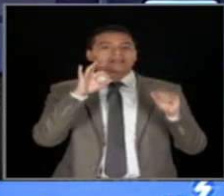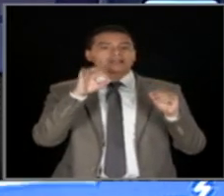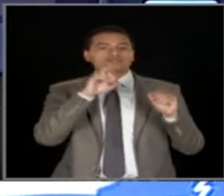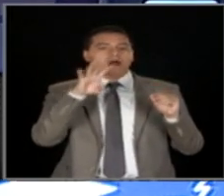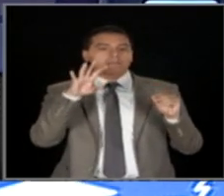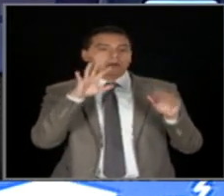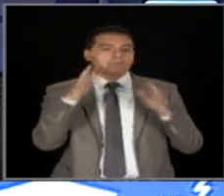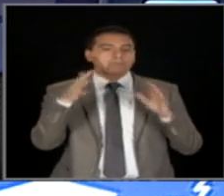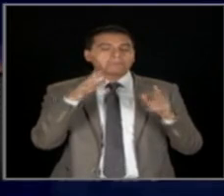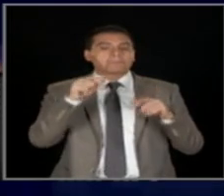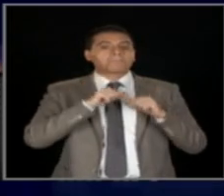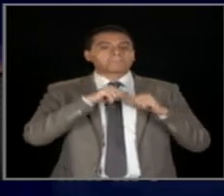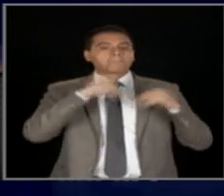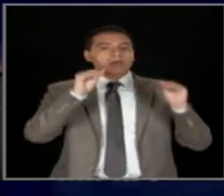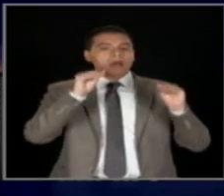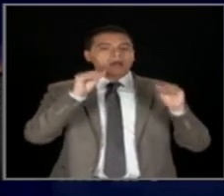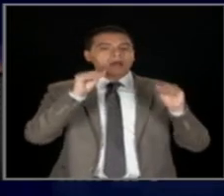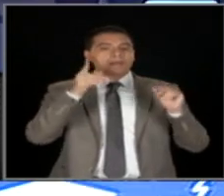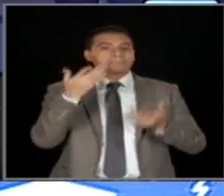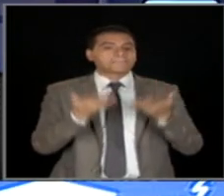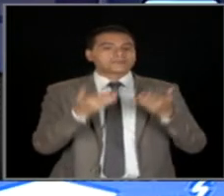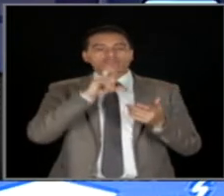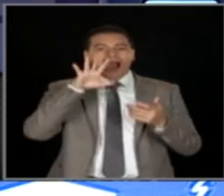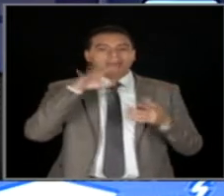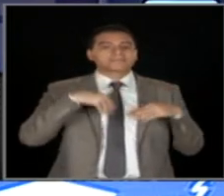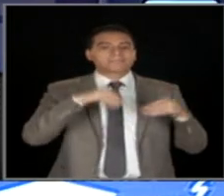المزاد ده كان في نيويورك يا رفعت. إجابتك